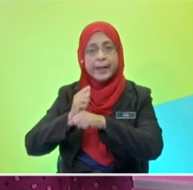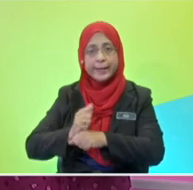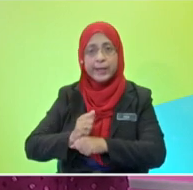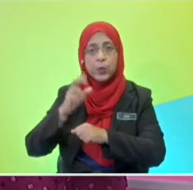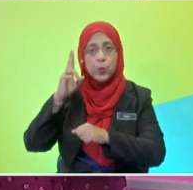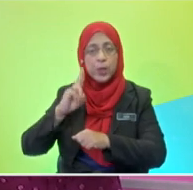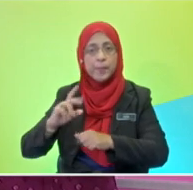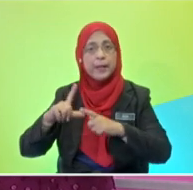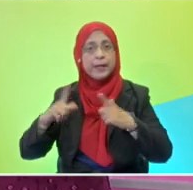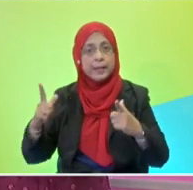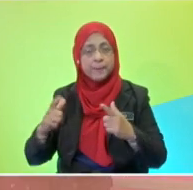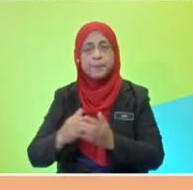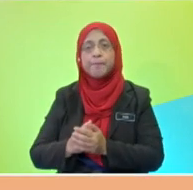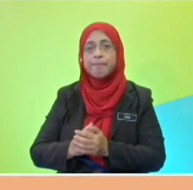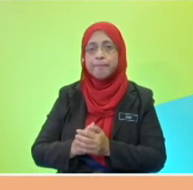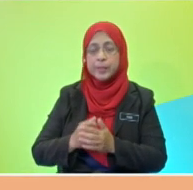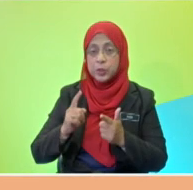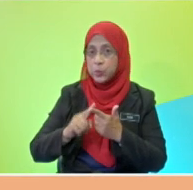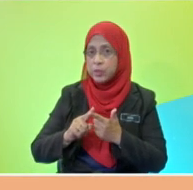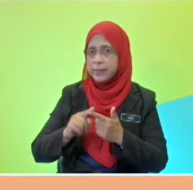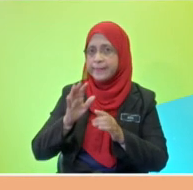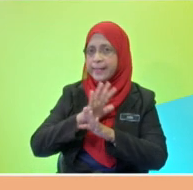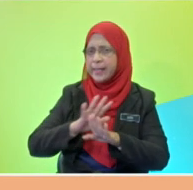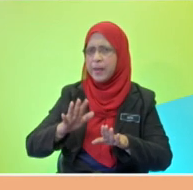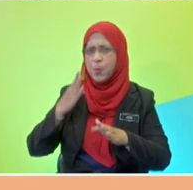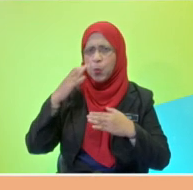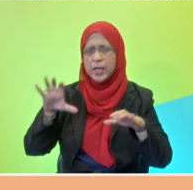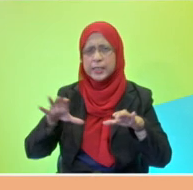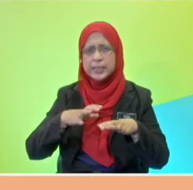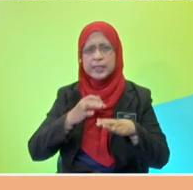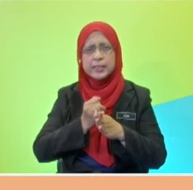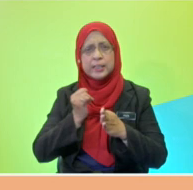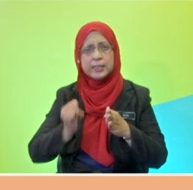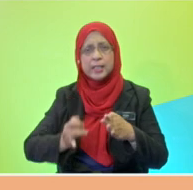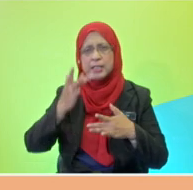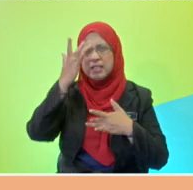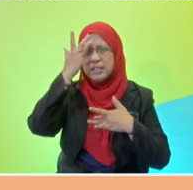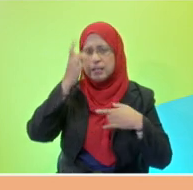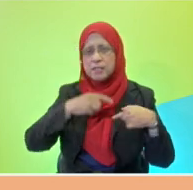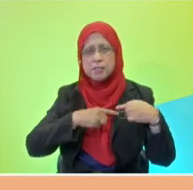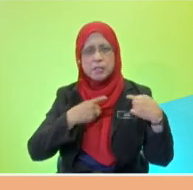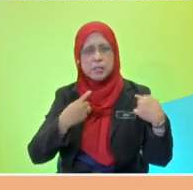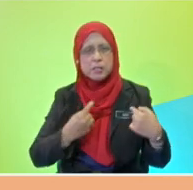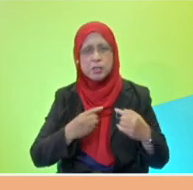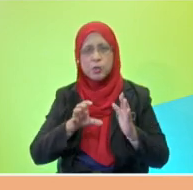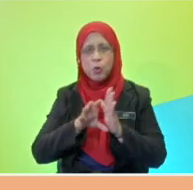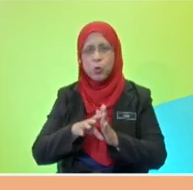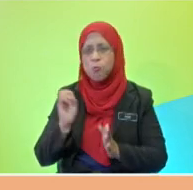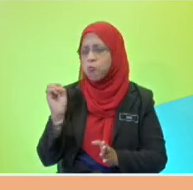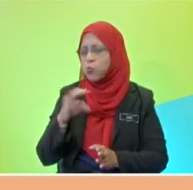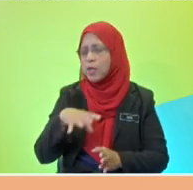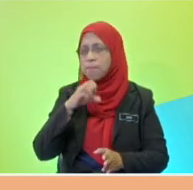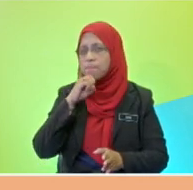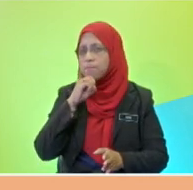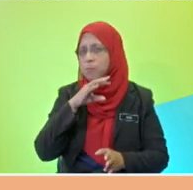tidak menyakiti Jiran nah contohnya janganlah kita sengaja buang sampah dekat depan pagar rumah